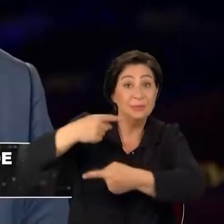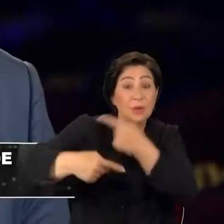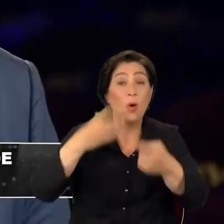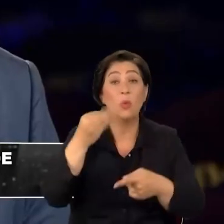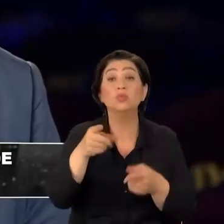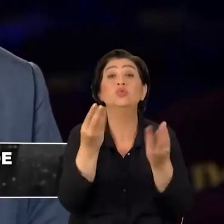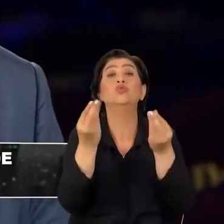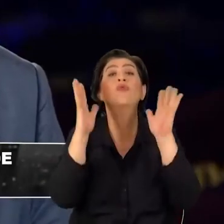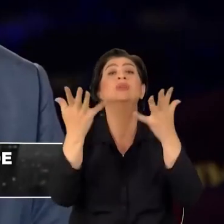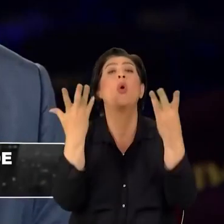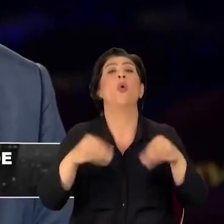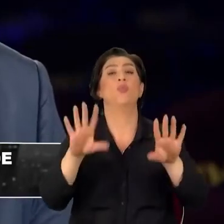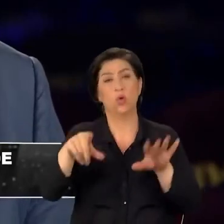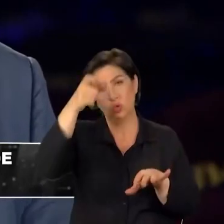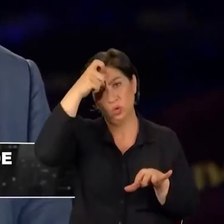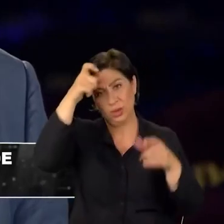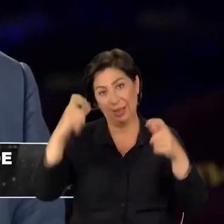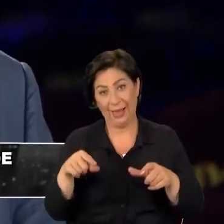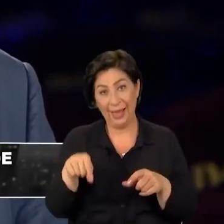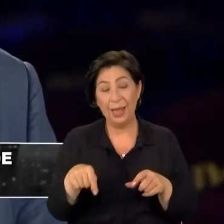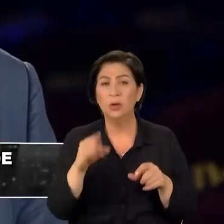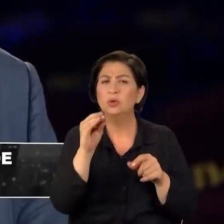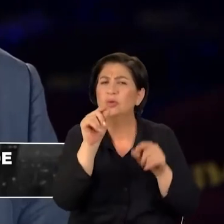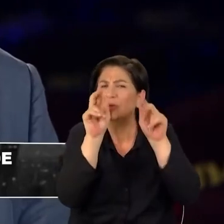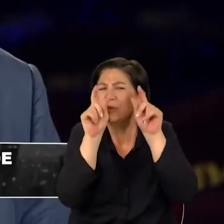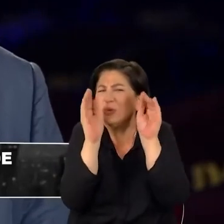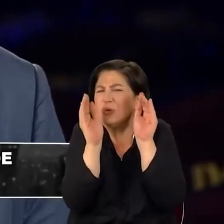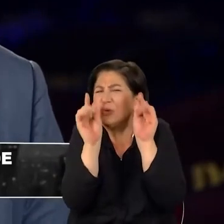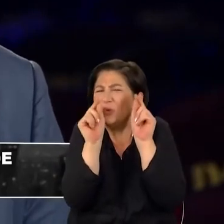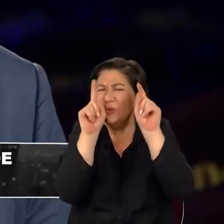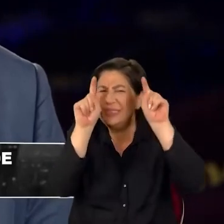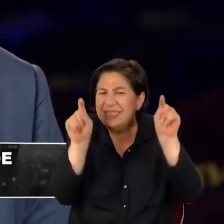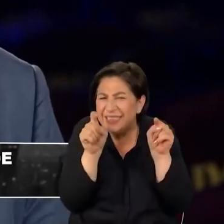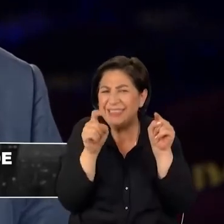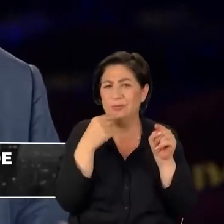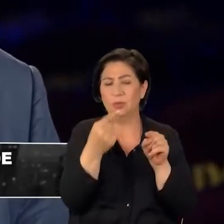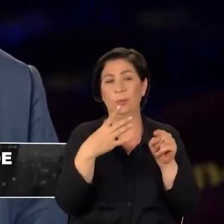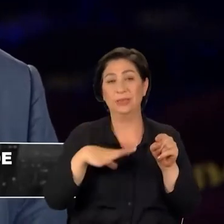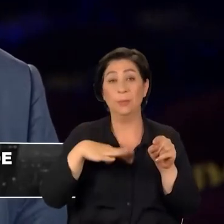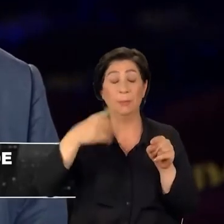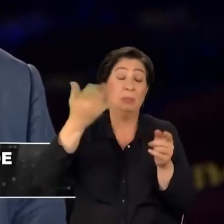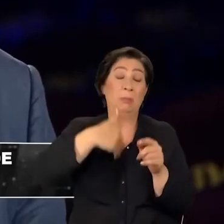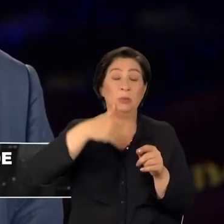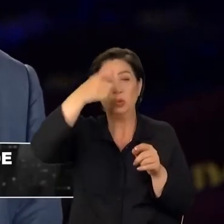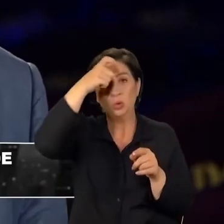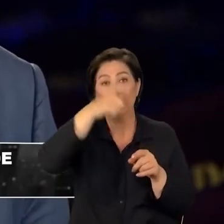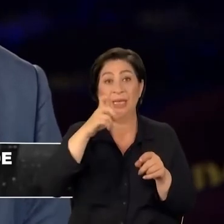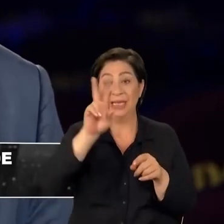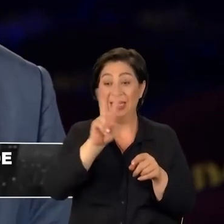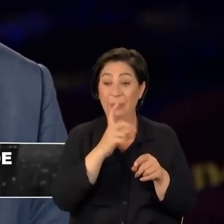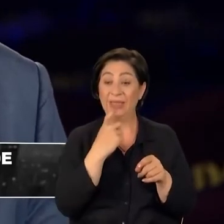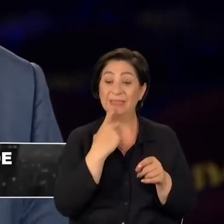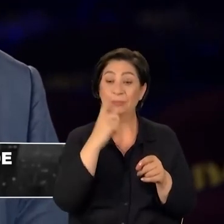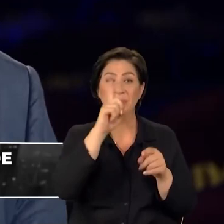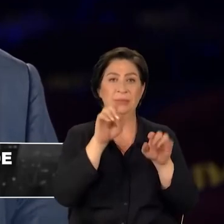çok olamadığı bir ülke Türkiye. Burada küçük bir parantez, bir şey söylemek istiyorum. Ben mesela Türkiye'yi yaklaşık 20 yıldır yazdığımda